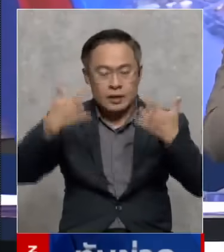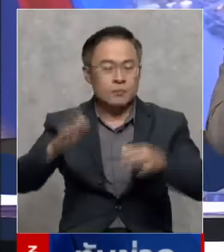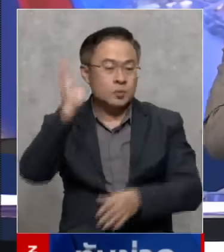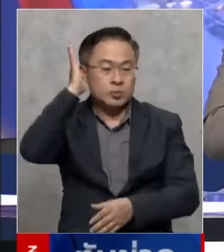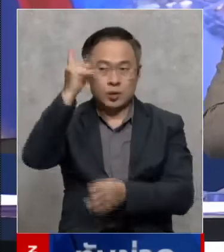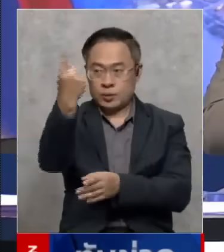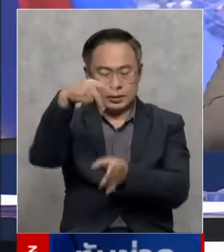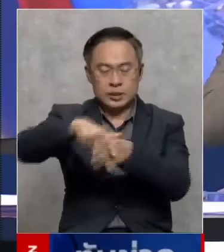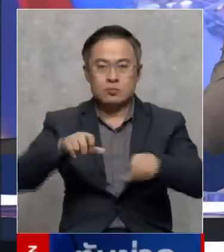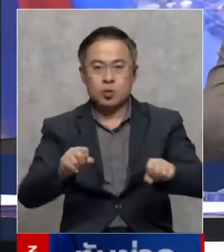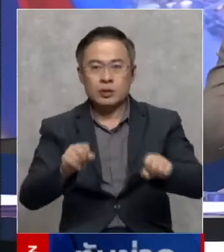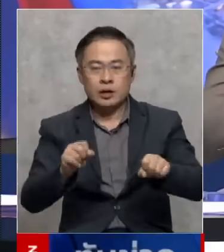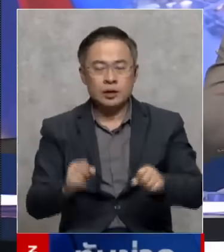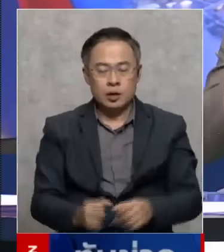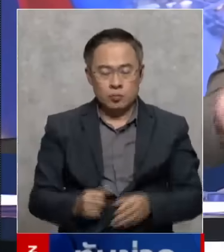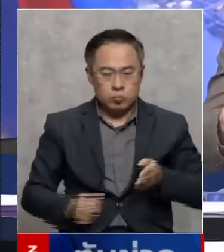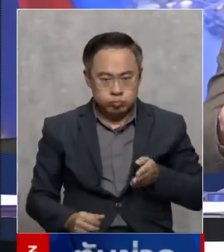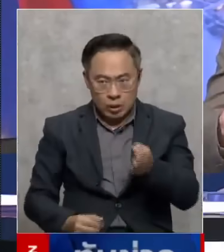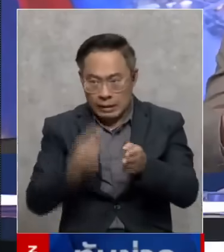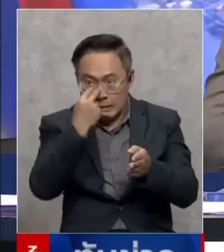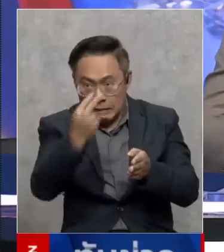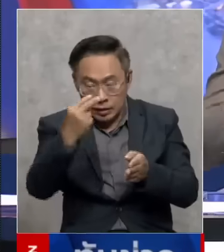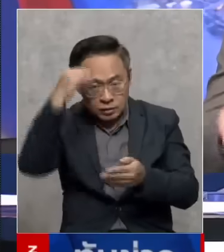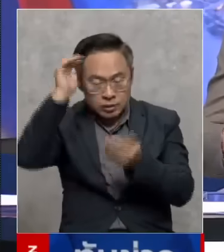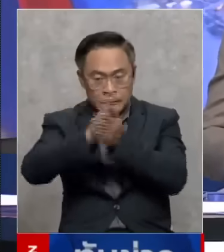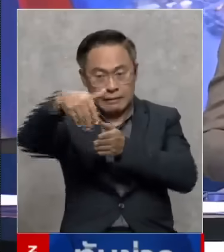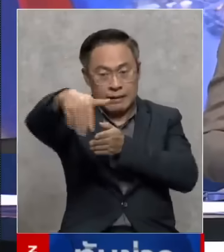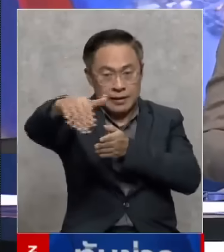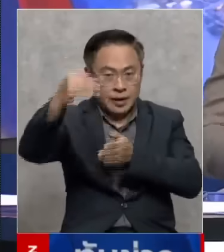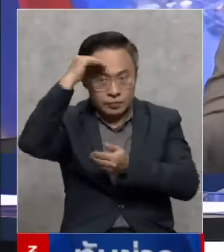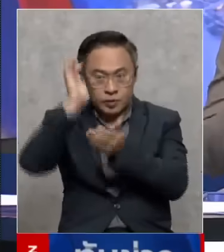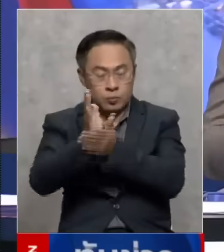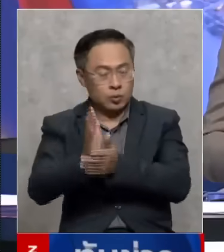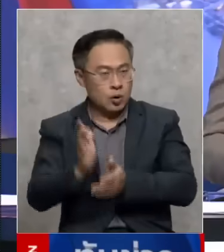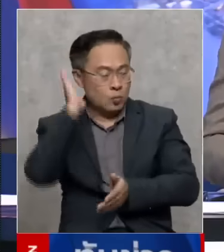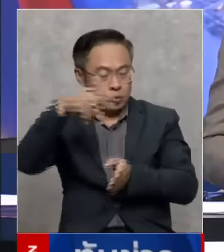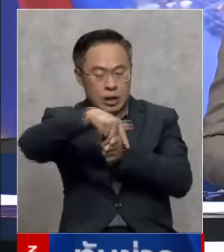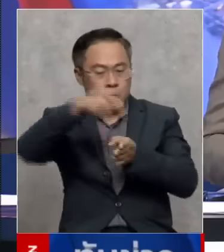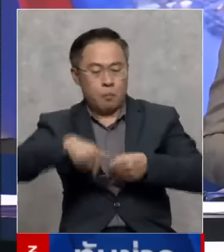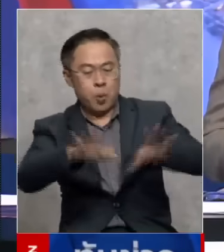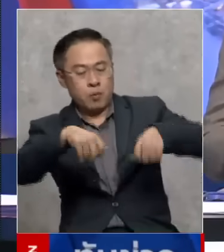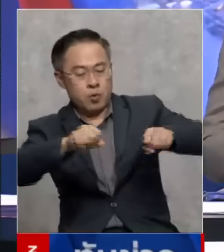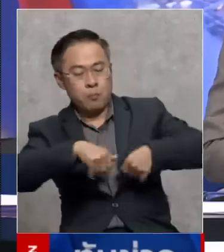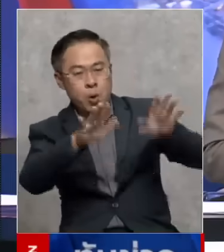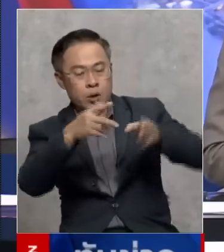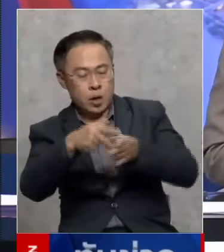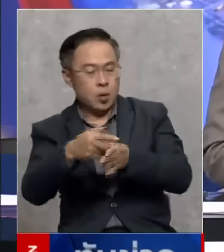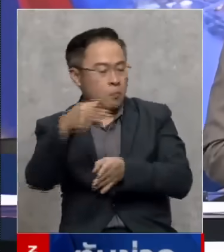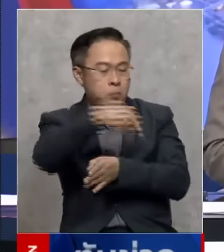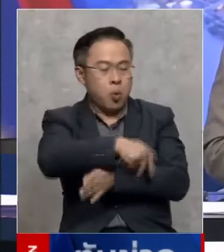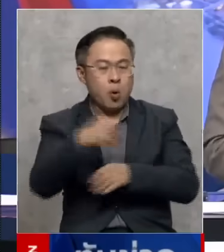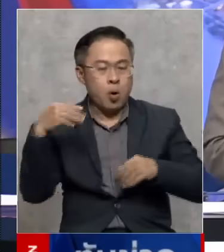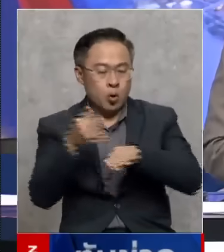ทิ้งรถกระโดดหนีลงคลองแล้วตำรวจก็ต้องตามจับสิครับพอไปจับมาได้ปรากฏว่าในตัวมียาบ้า